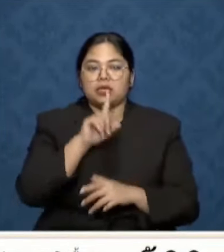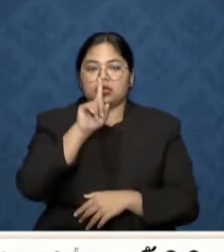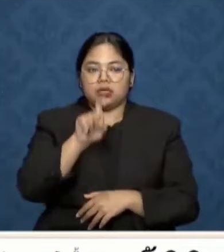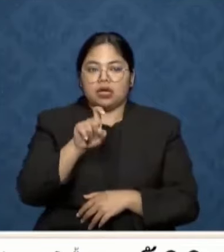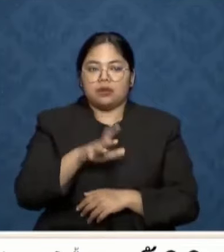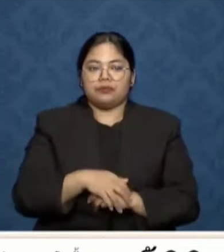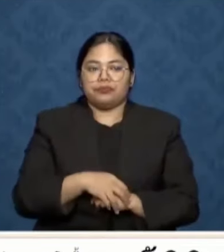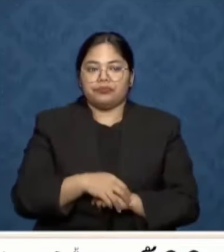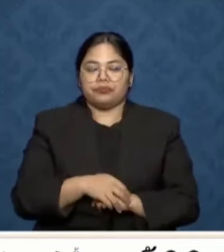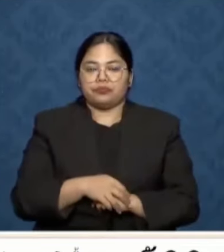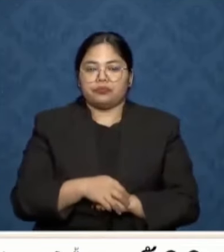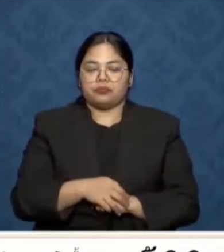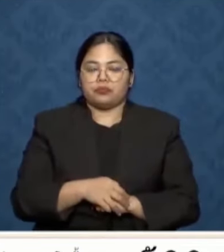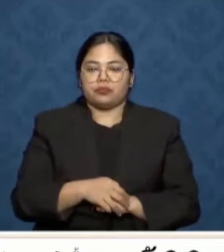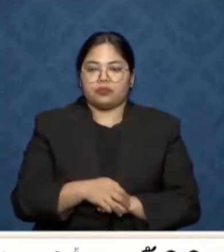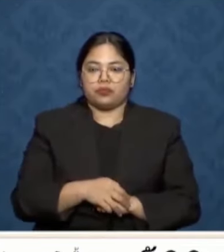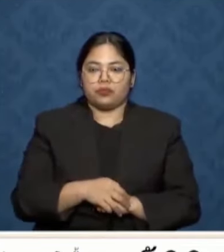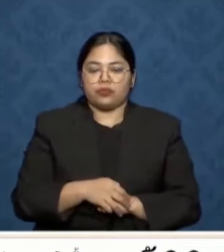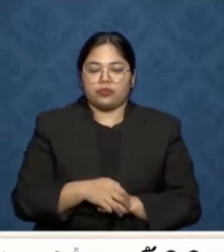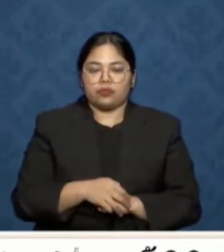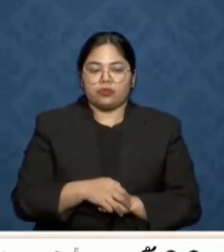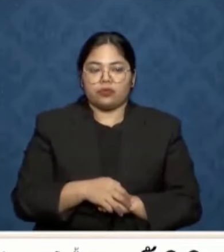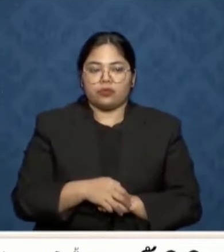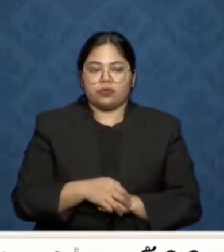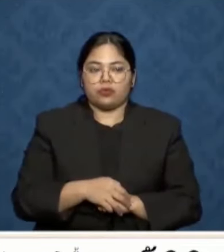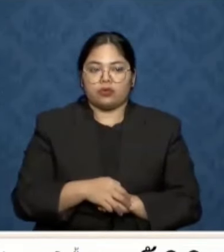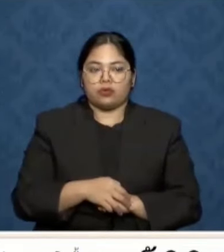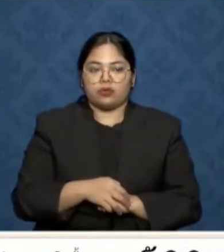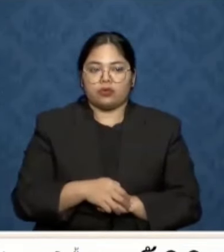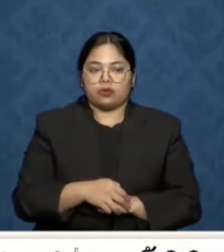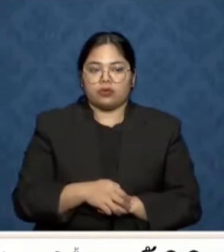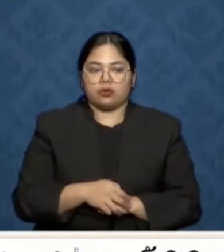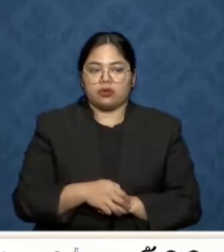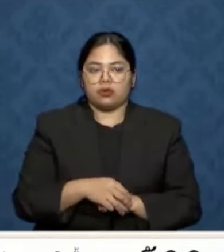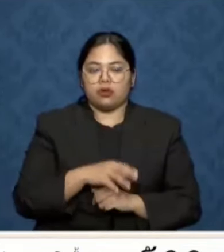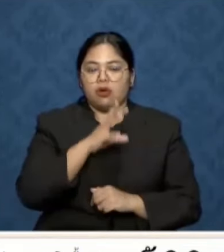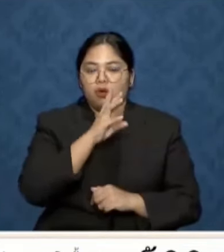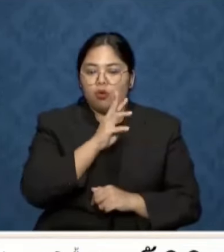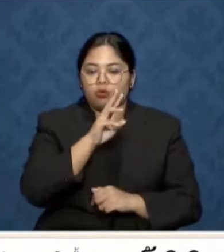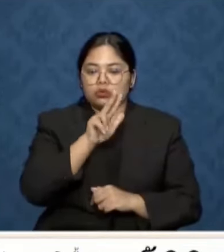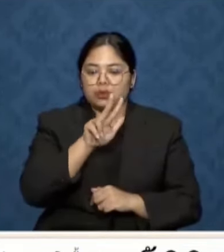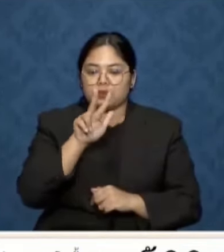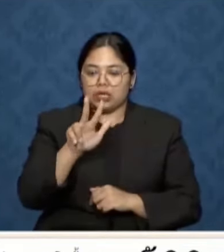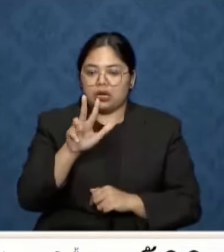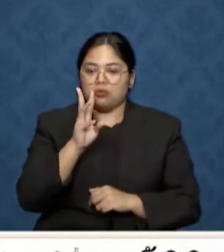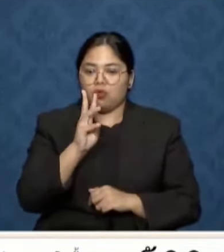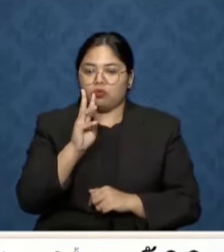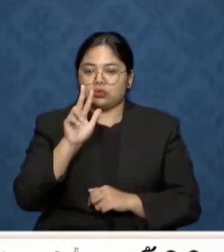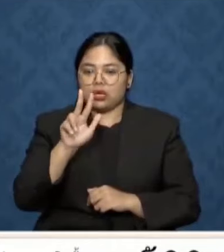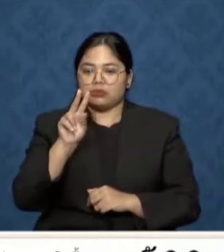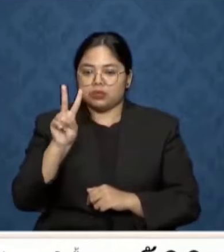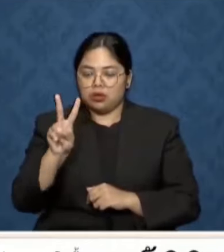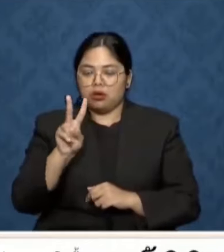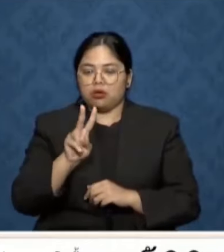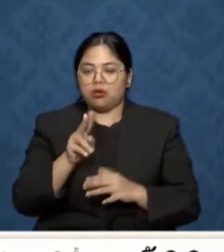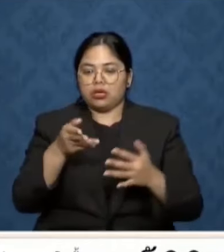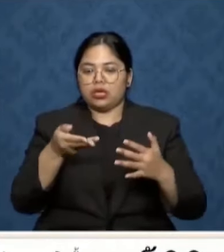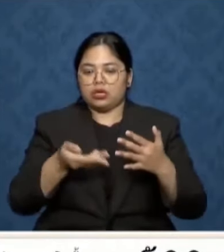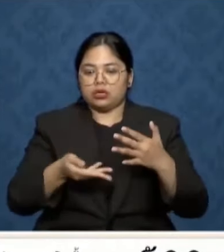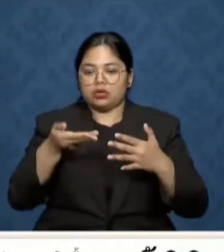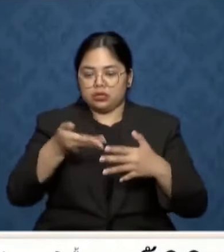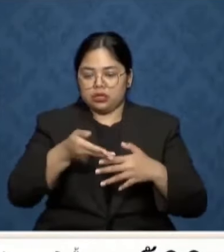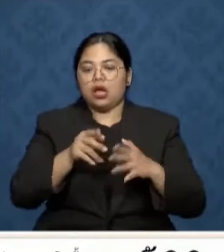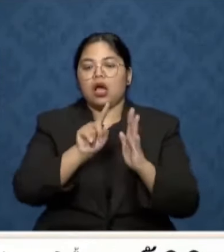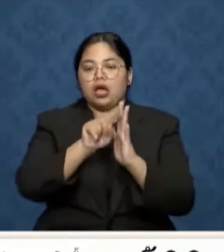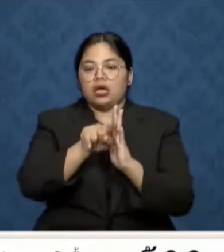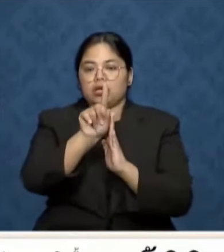มีท่ไหร่น 633 ใชไหมกับ 632 ก็ยังไล่ลรดับได้อยู่นะครัแล้วก็คดวเป็ช่วงหนฐีสุ